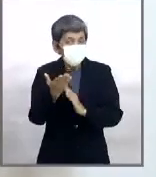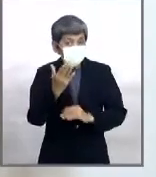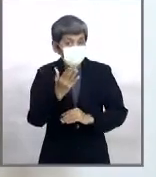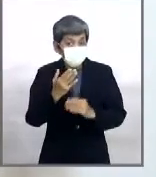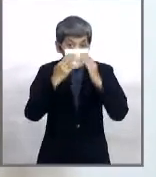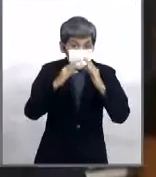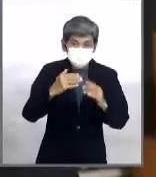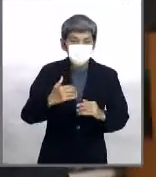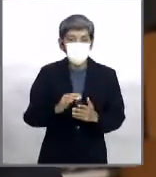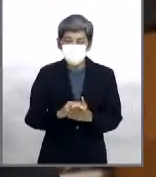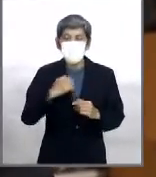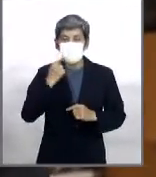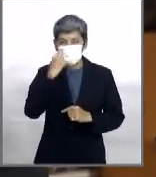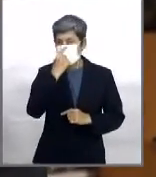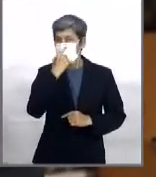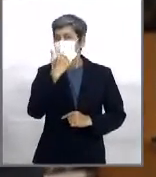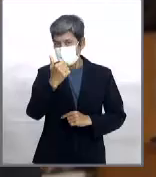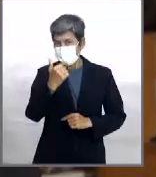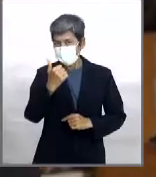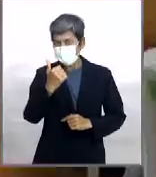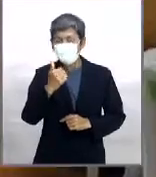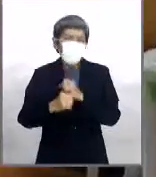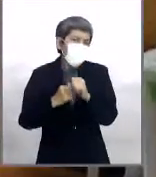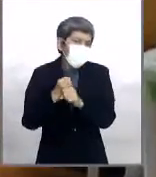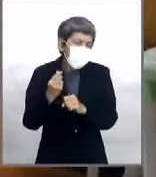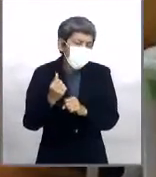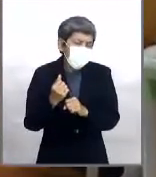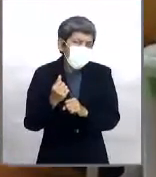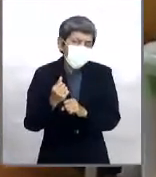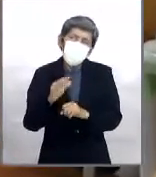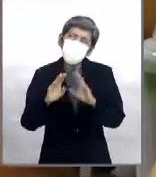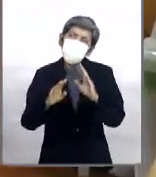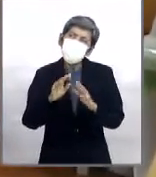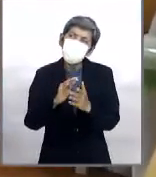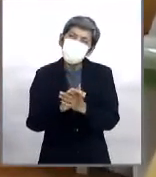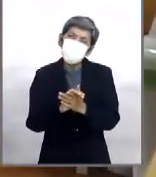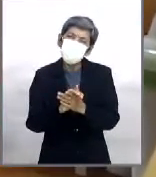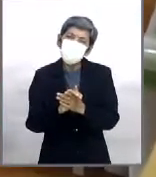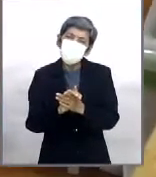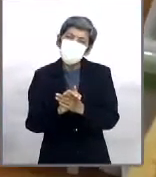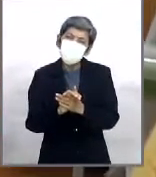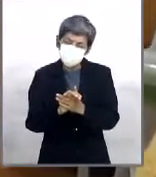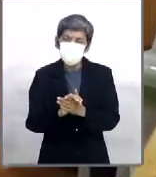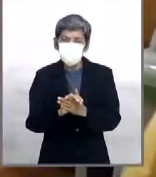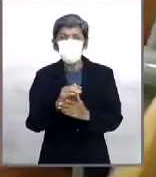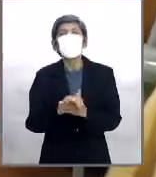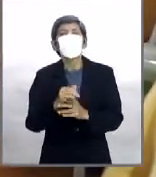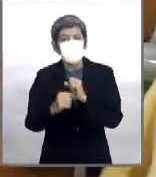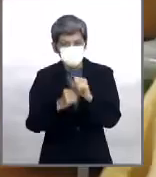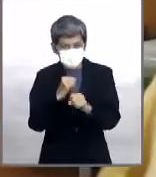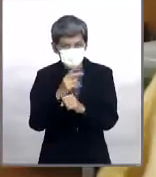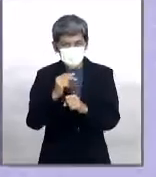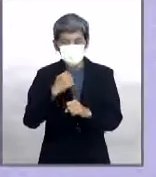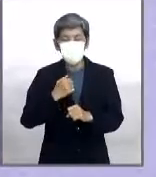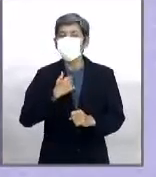แรกพี่พิการไหม ตอนแรกผมเป็นคนตาดีมาก่อนครับ ถึงอายุเท่าไหร่ครับพี่ ประมาณ30ประมาณ30ครับผม ก็คือ